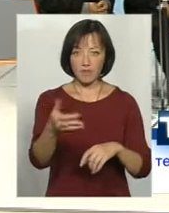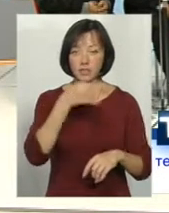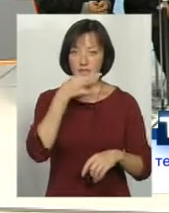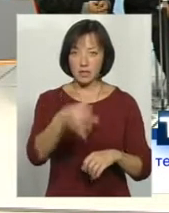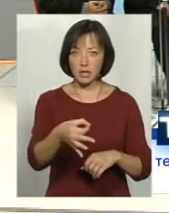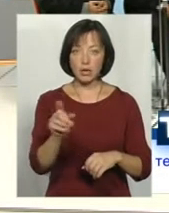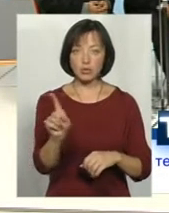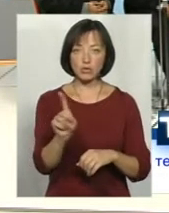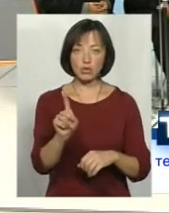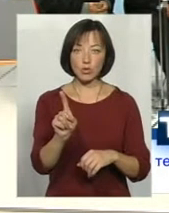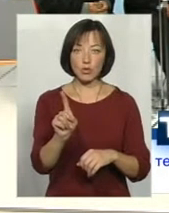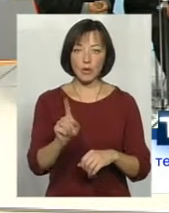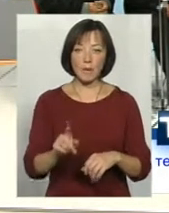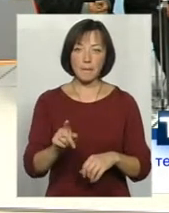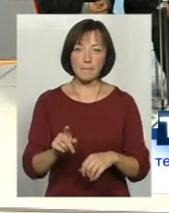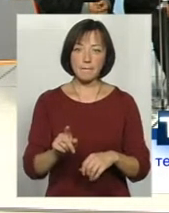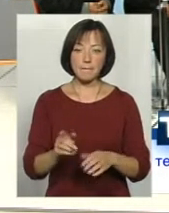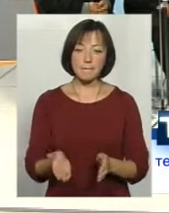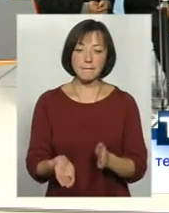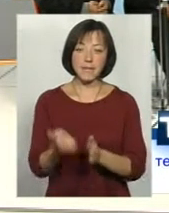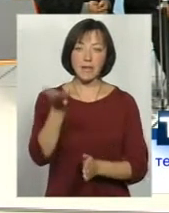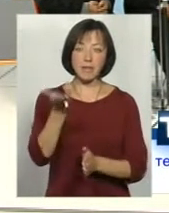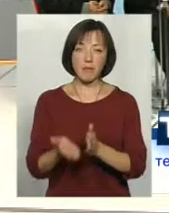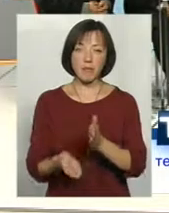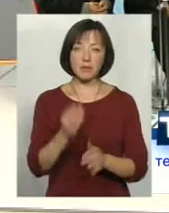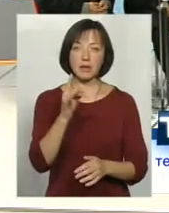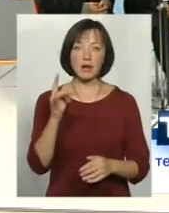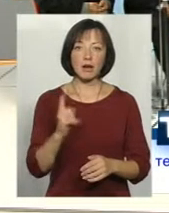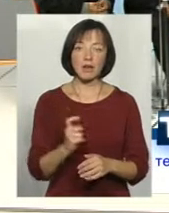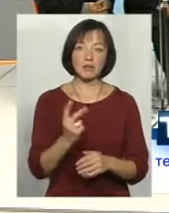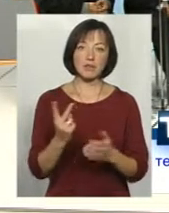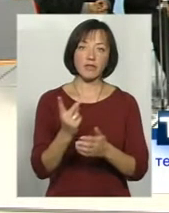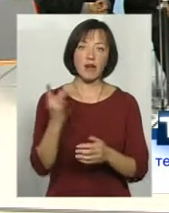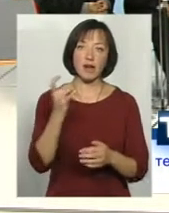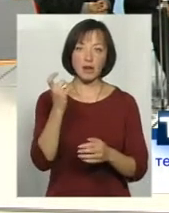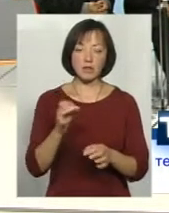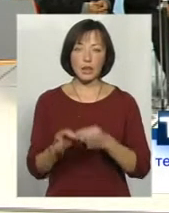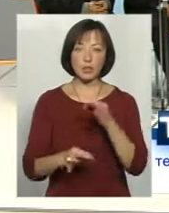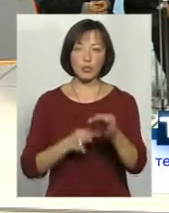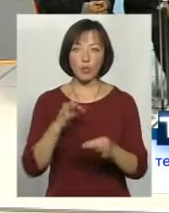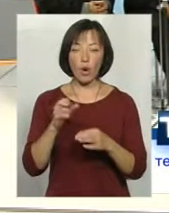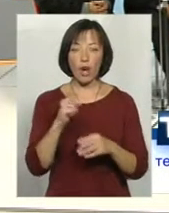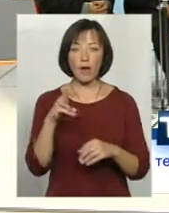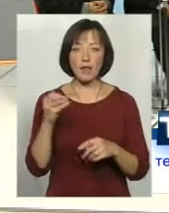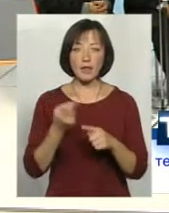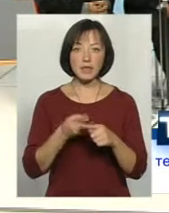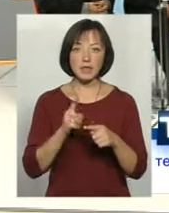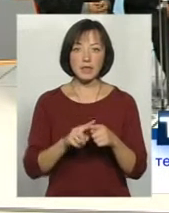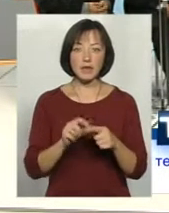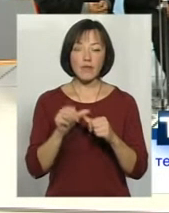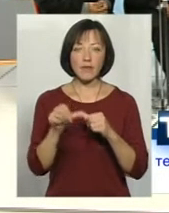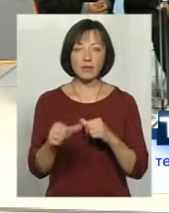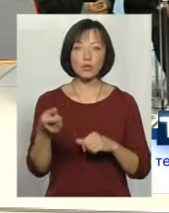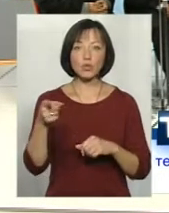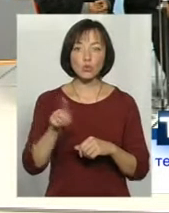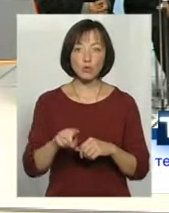що пересувається один раз, два рази на добу. Але це ж виключно тому,